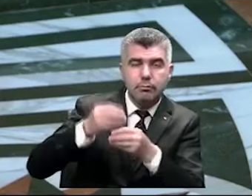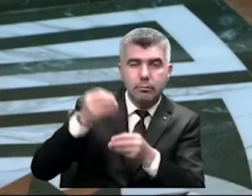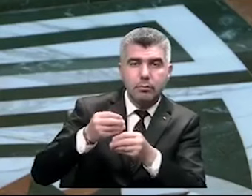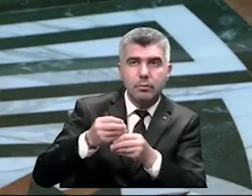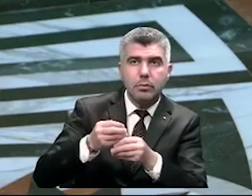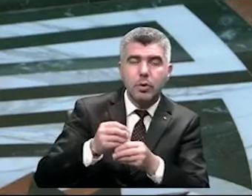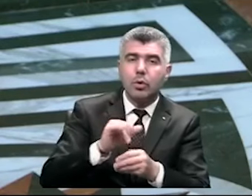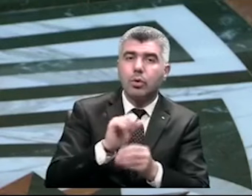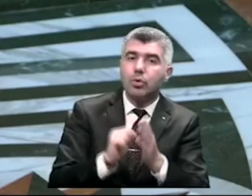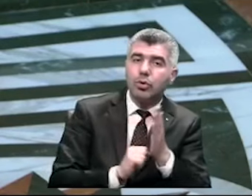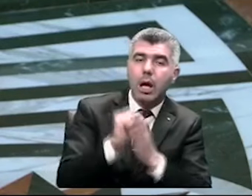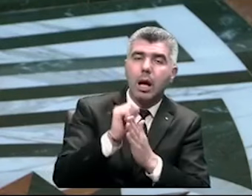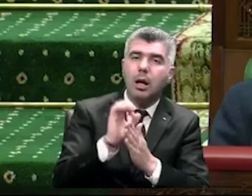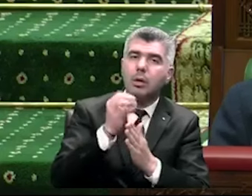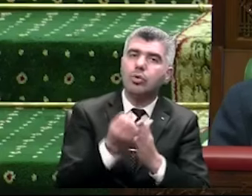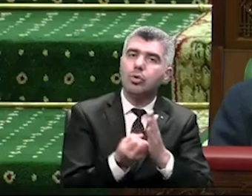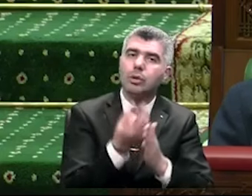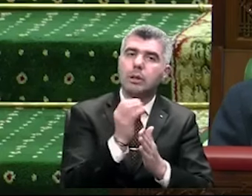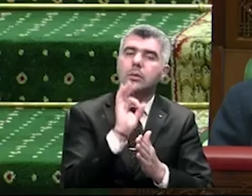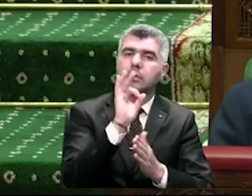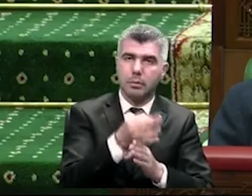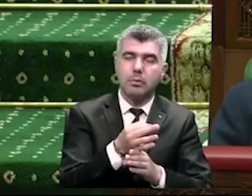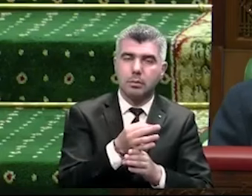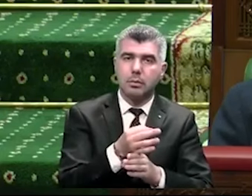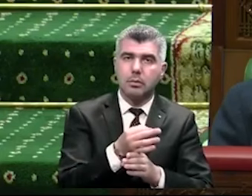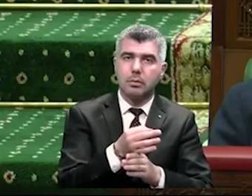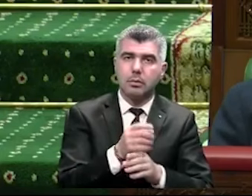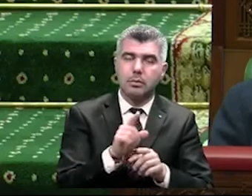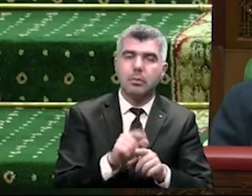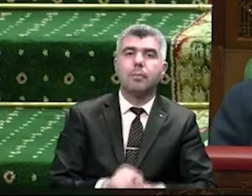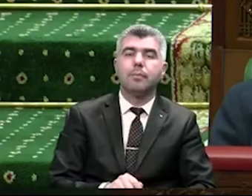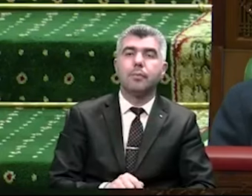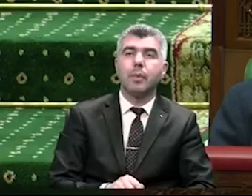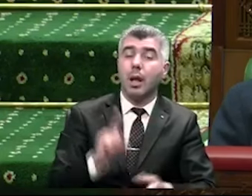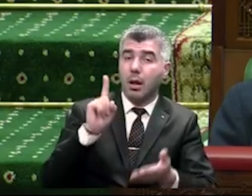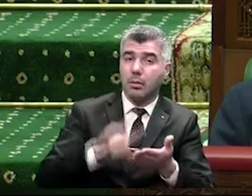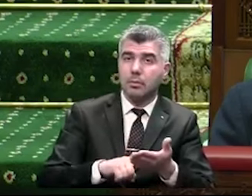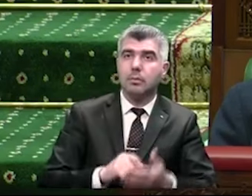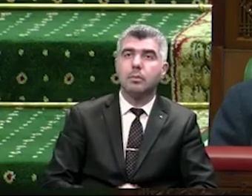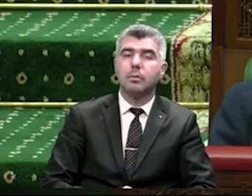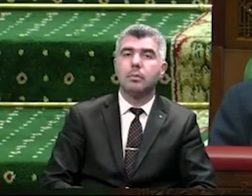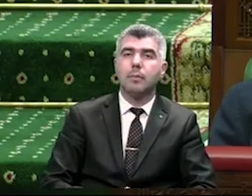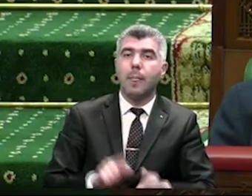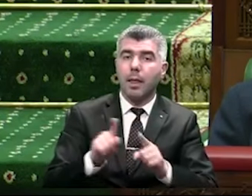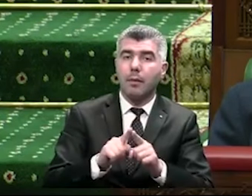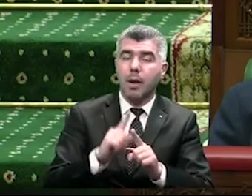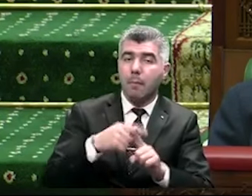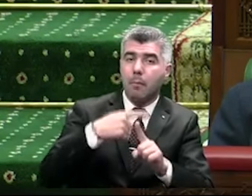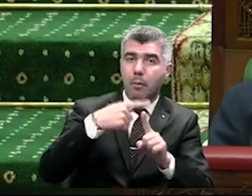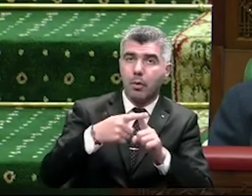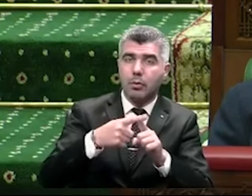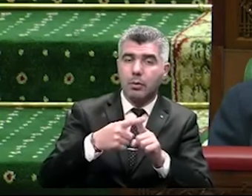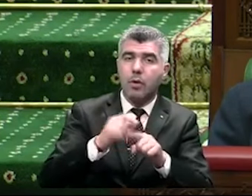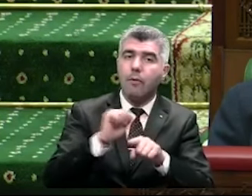واحد فيهم اللي ماتنجحش في الامتحان الجديد فهذا تبقى قضيه التكوين بالطبع علاوه على التكوين خص